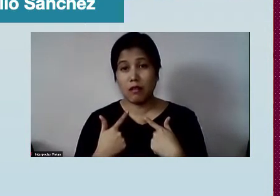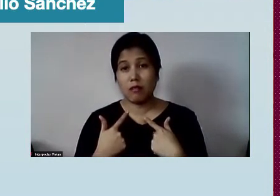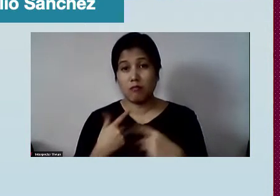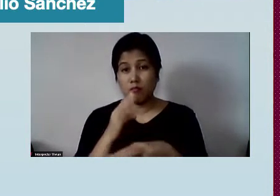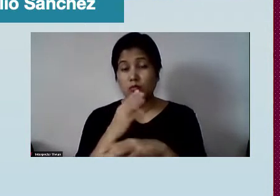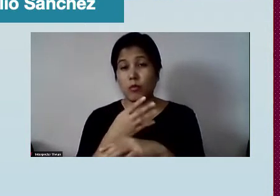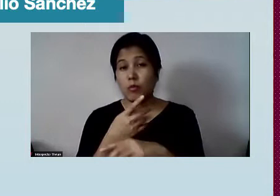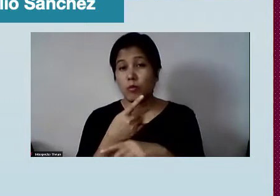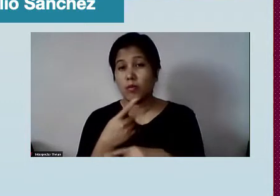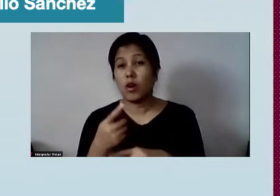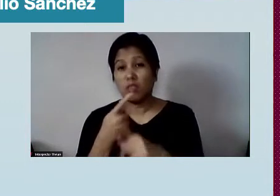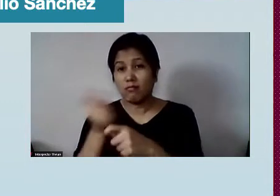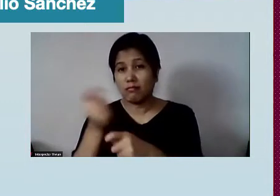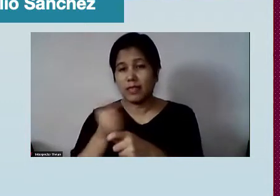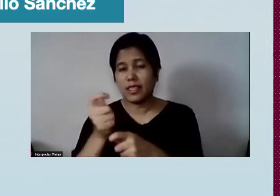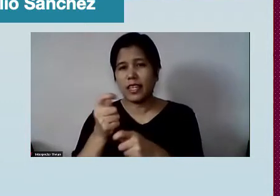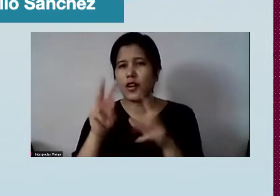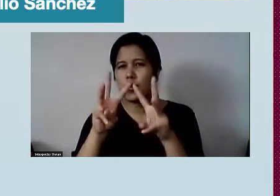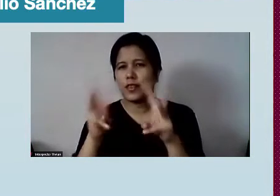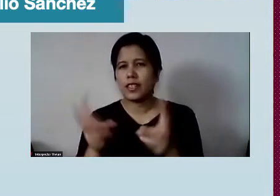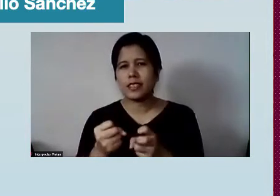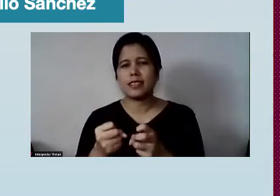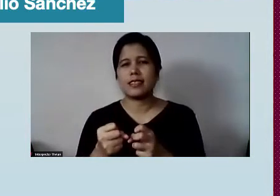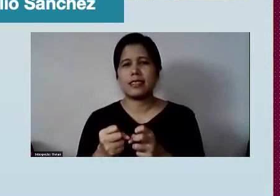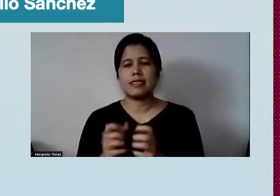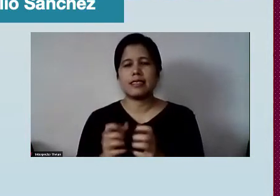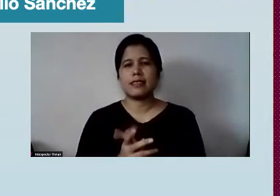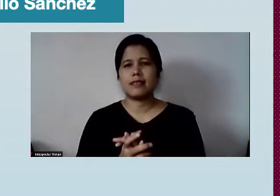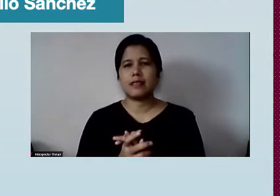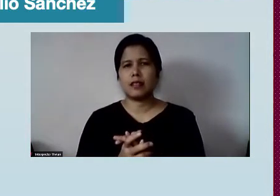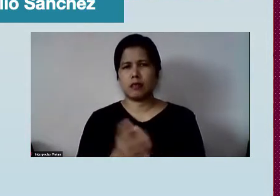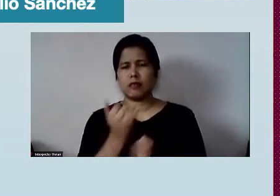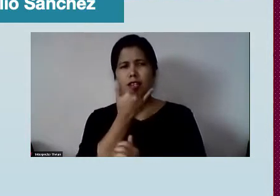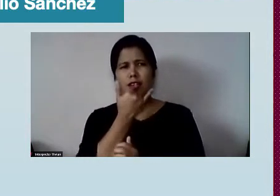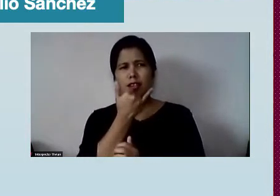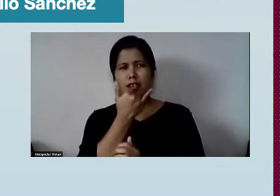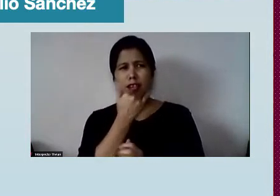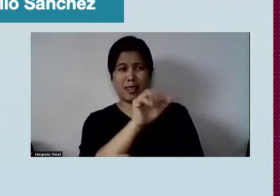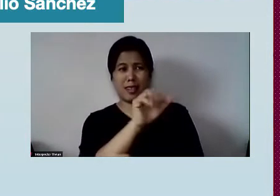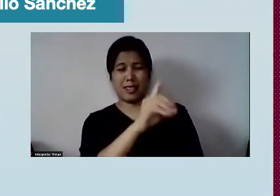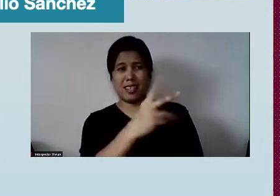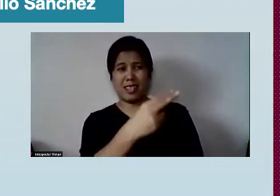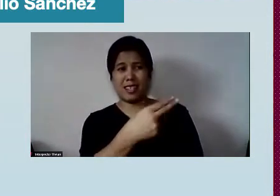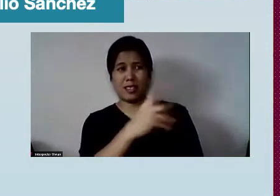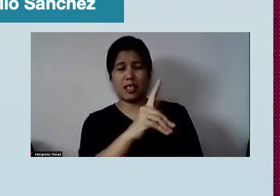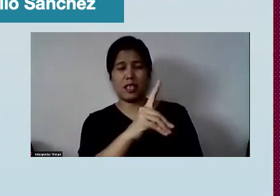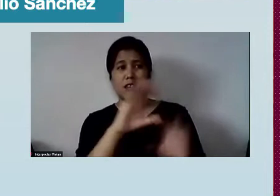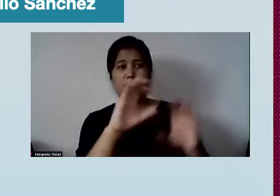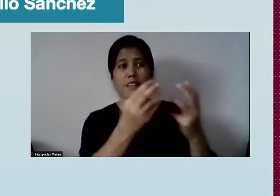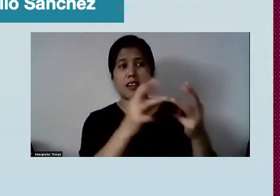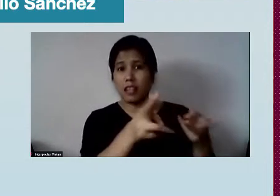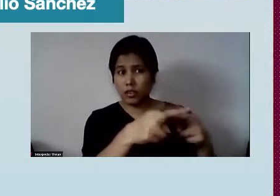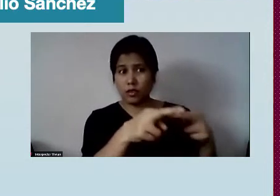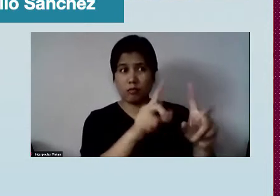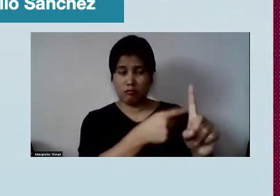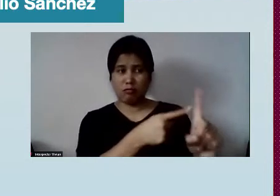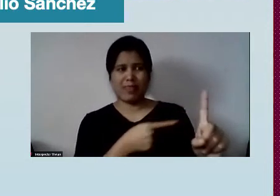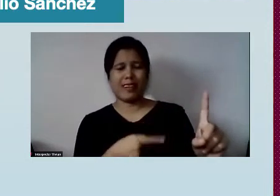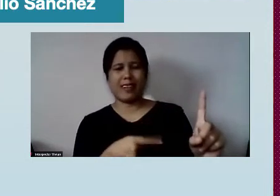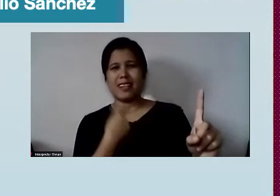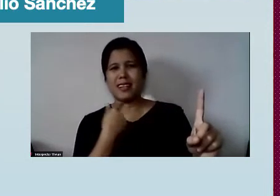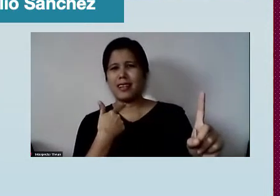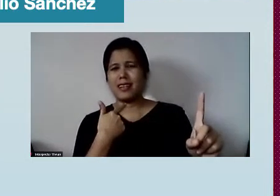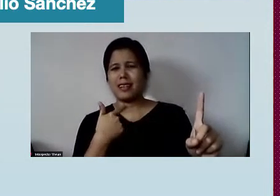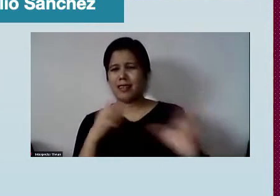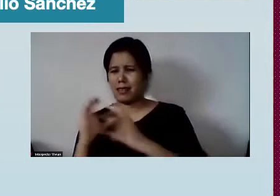yan. Ang iinsulto o nagkamali yung ADHD, nang sagot niya inside the classroom, binubuhan siya ng